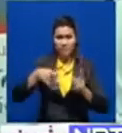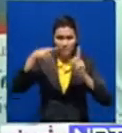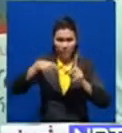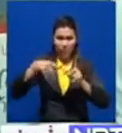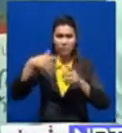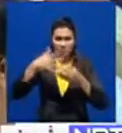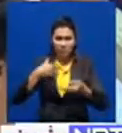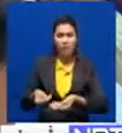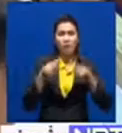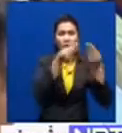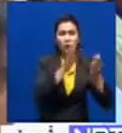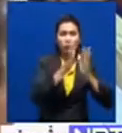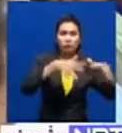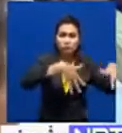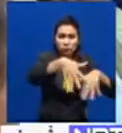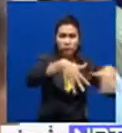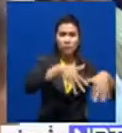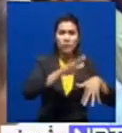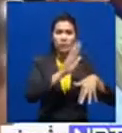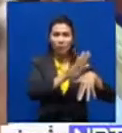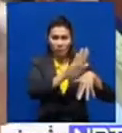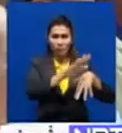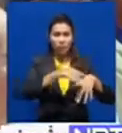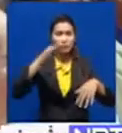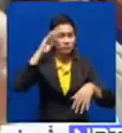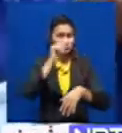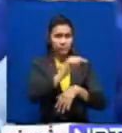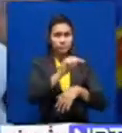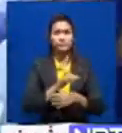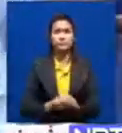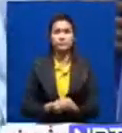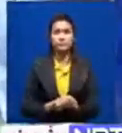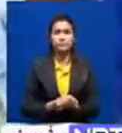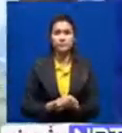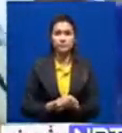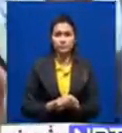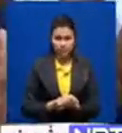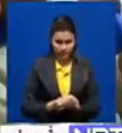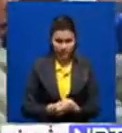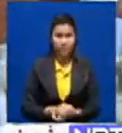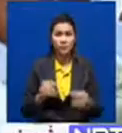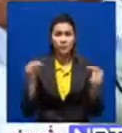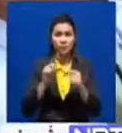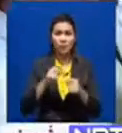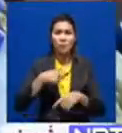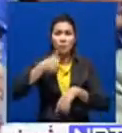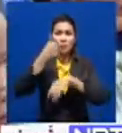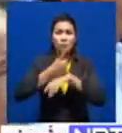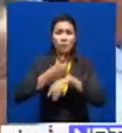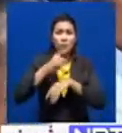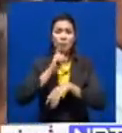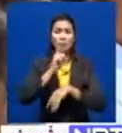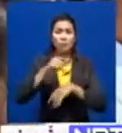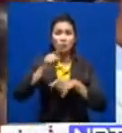กับประชาชนที่ประสบภัยหนาวในพื้นที่กองทัพภาคที่ 3นายสุริยะประสาทบัณฑิตย์ผู้ว่าราชการจังหวัด